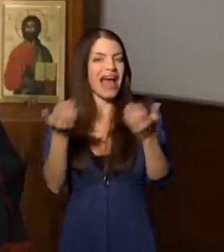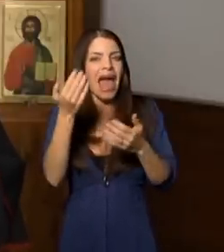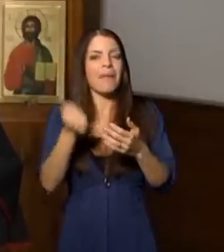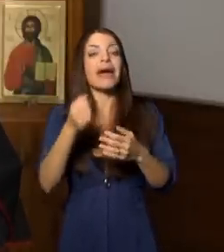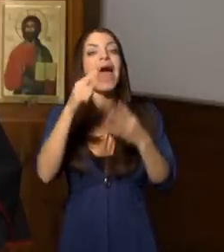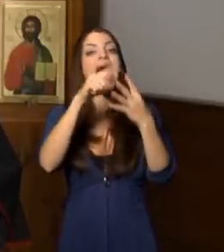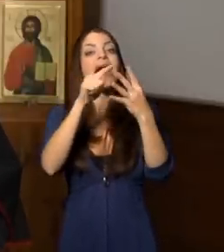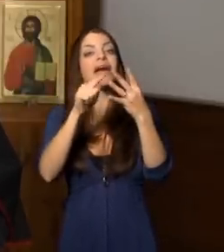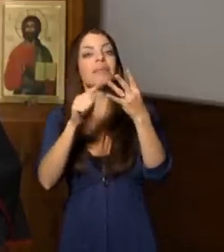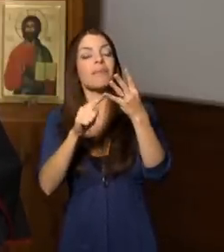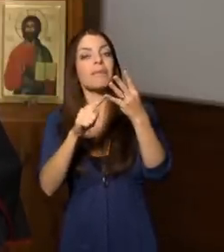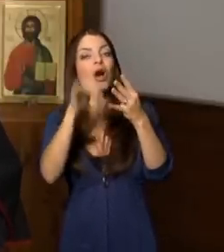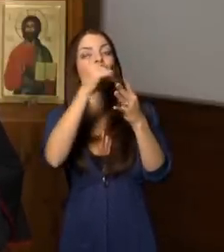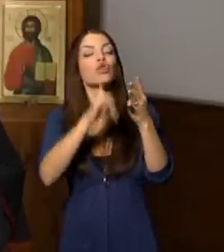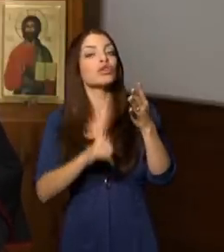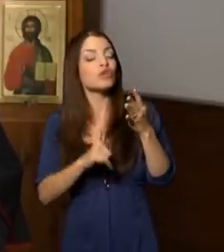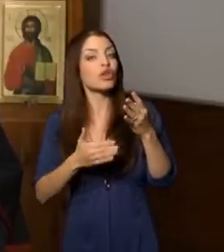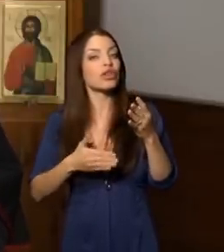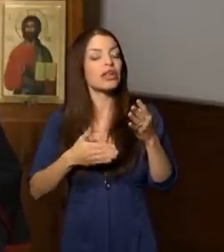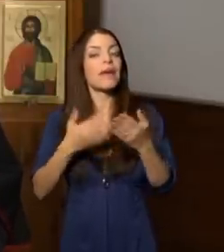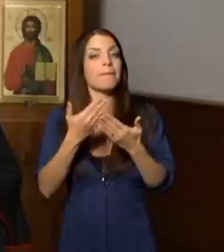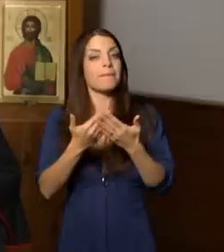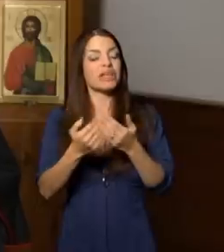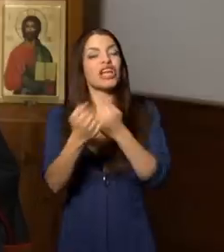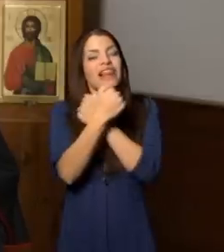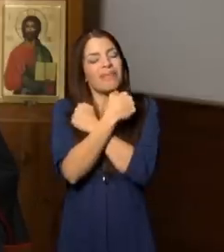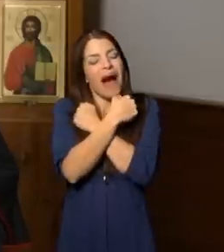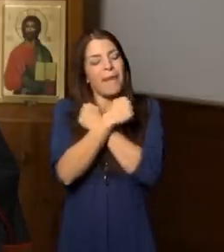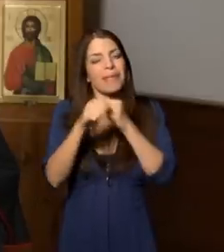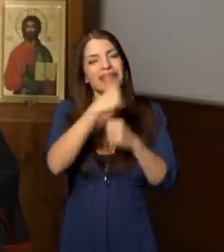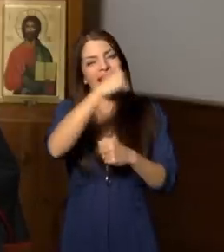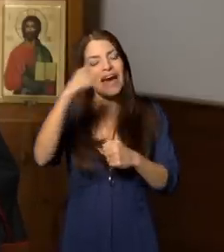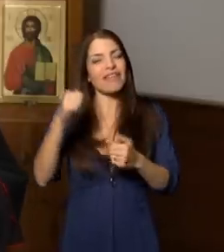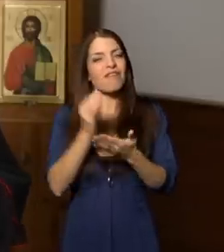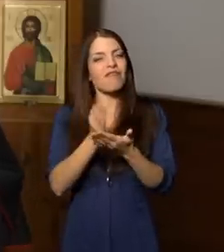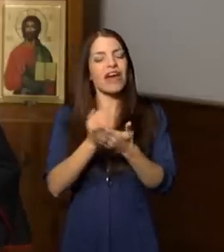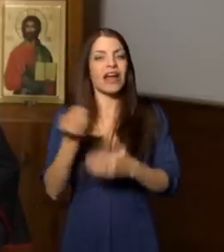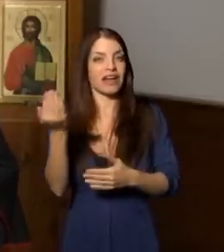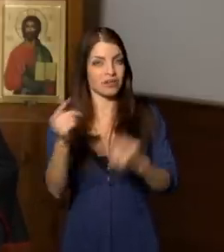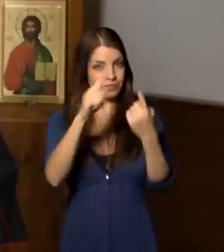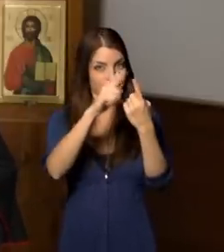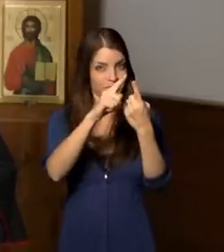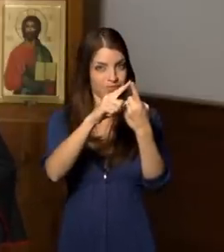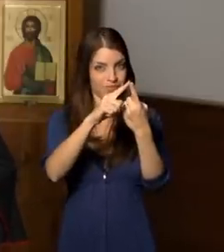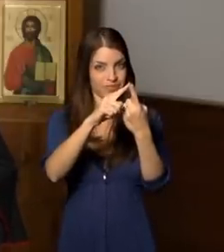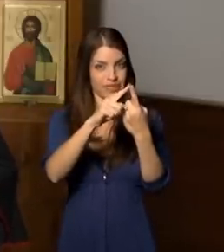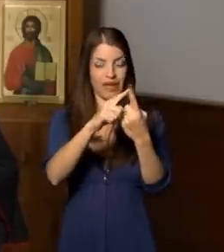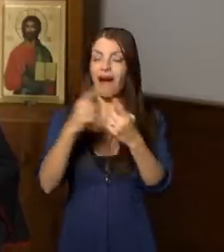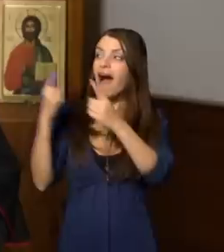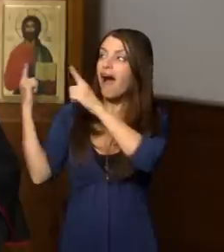kundizzjonijiet li jridu jseħħu biex l-imħabba tagħna tkun karità. Trid toħroġ minn Alla